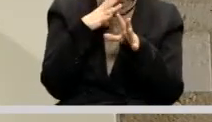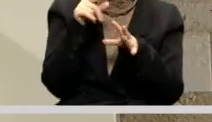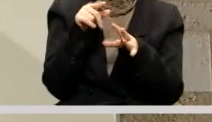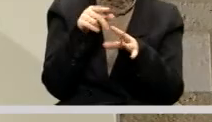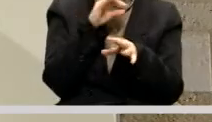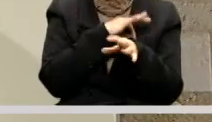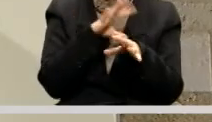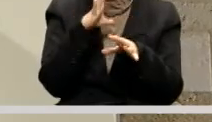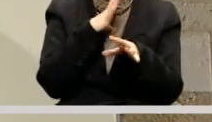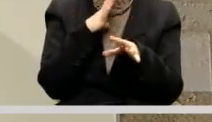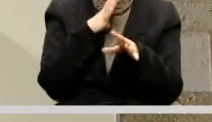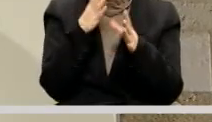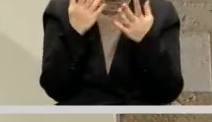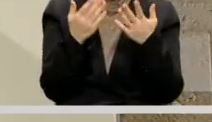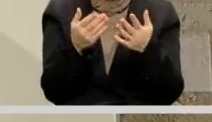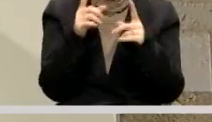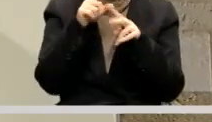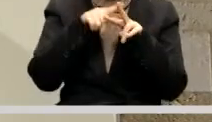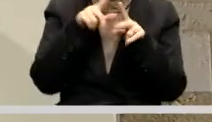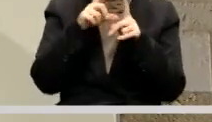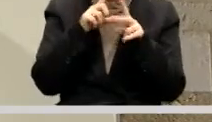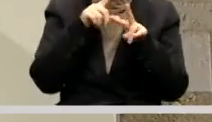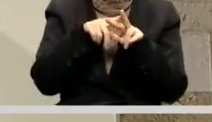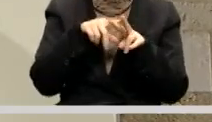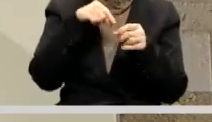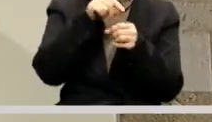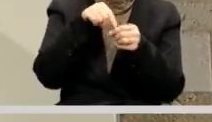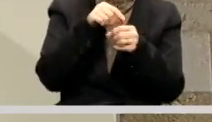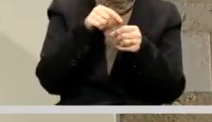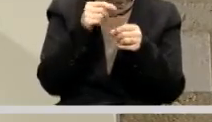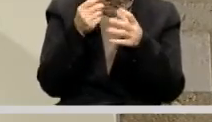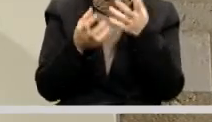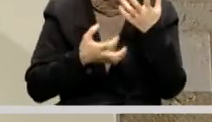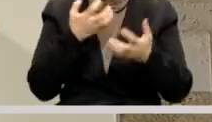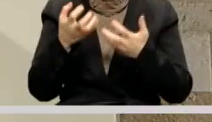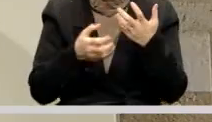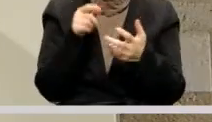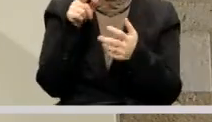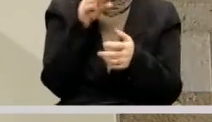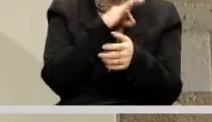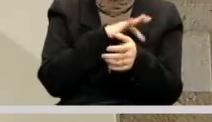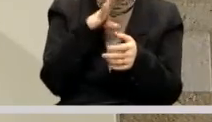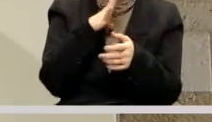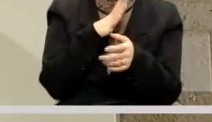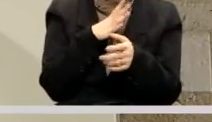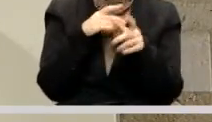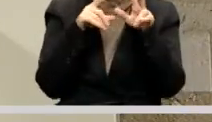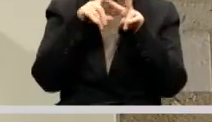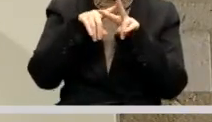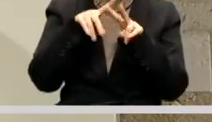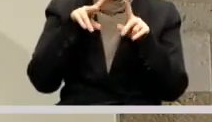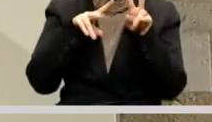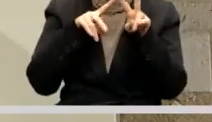yakıp tütsü gibi kullandığınızda da ortamın havasını yumuşatır. Aynı etki şu an aramızda yok ama lavanta ve lavanta yağı için de geçerli.